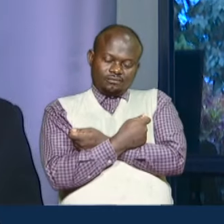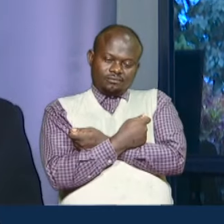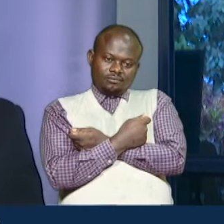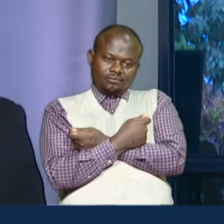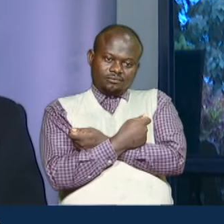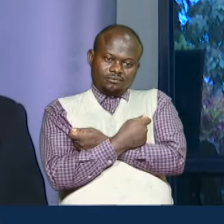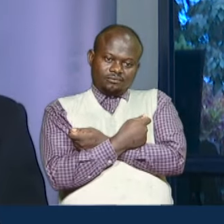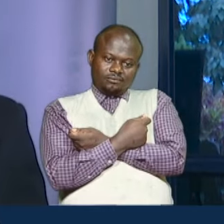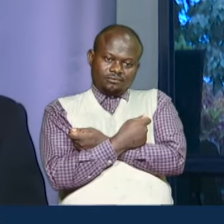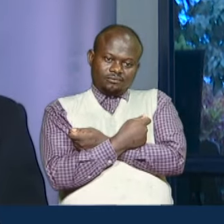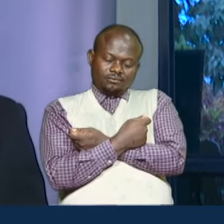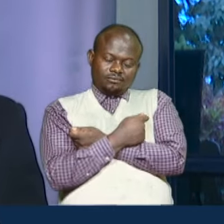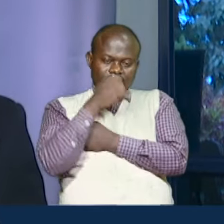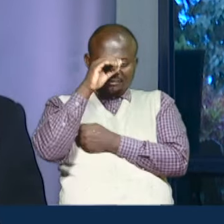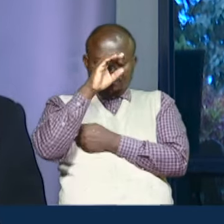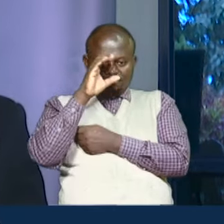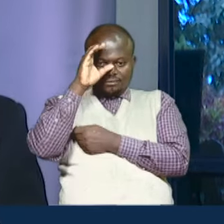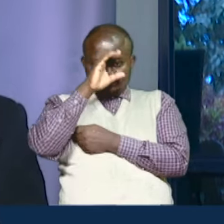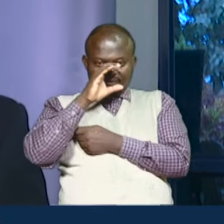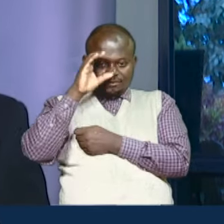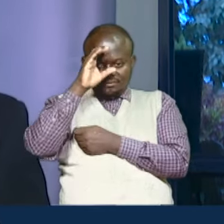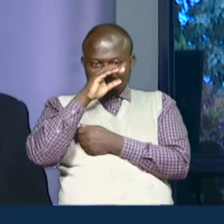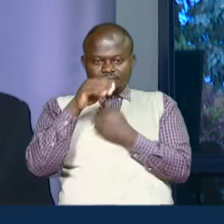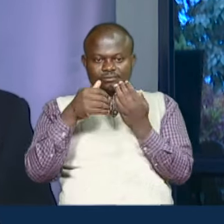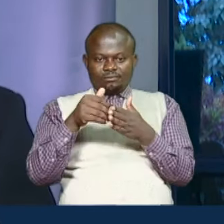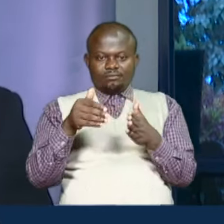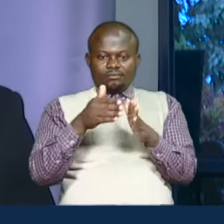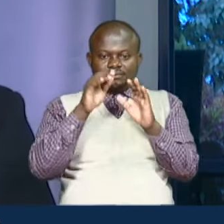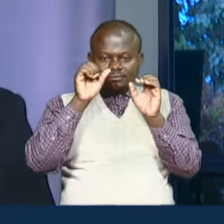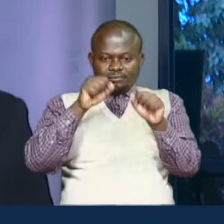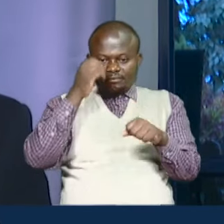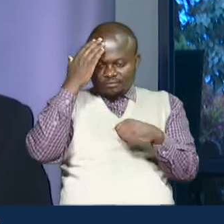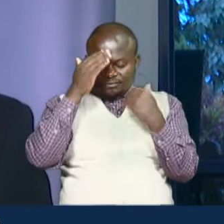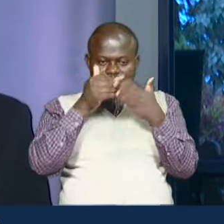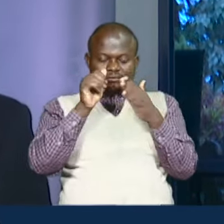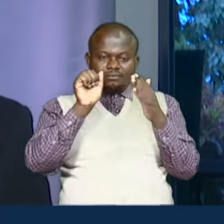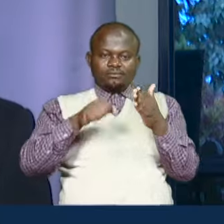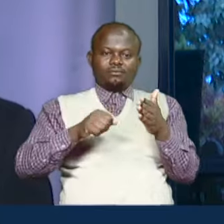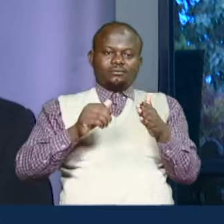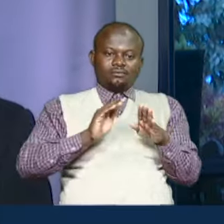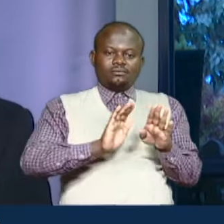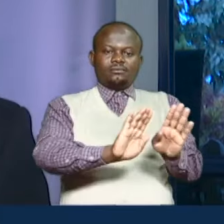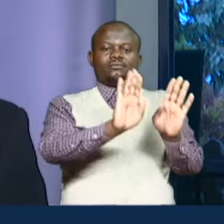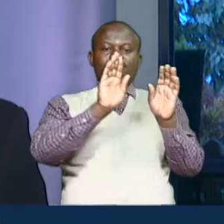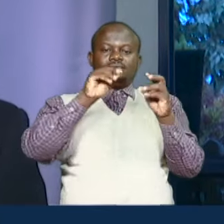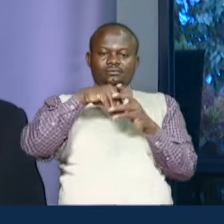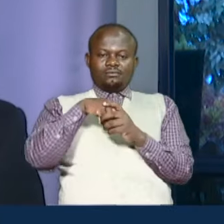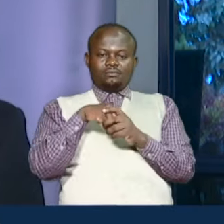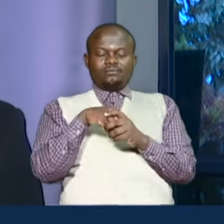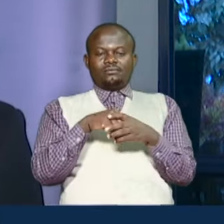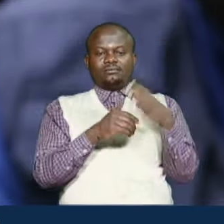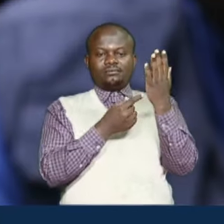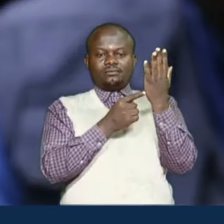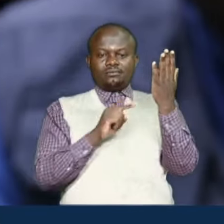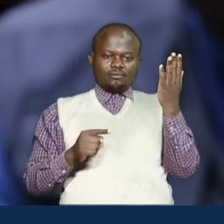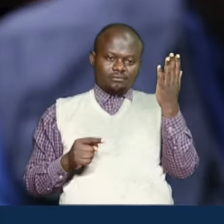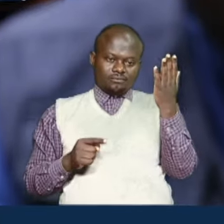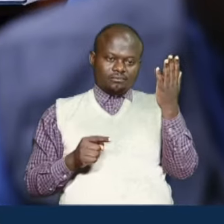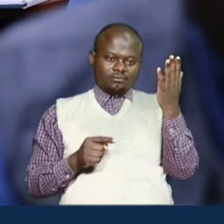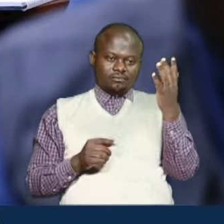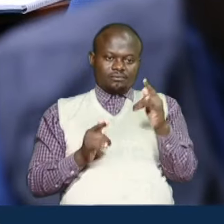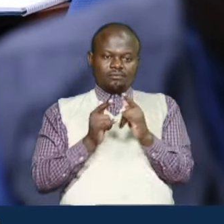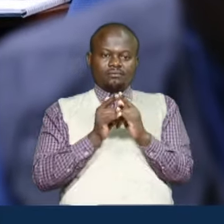yuko dushakisha inzira zose zishoboka kugira ngo dushobore kubiyashya ibyaha, harimo n'ikoranabuhanga. Iyi